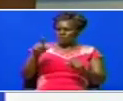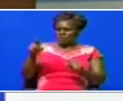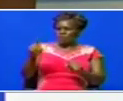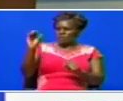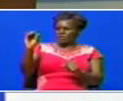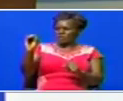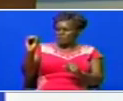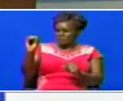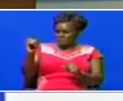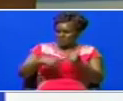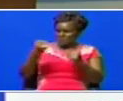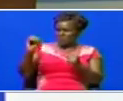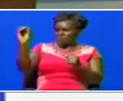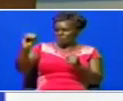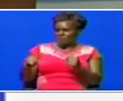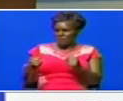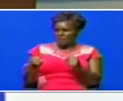44.60%. Michael Maura,